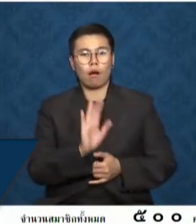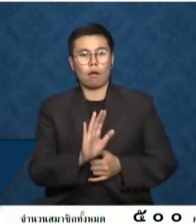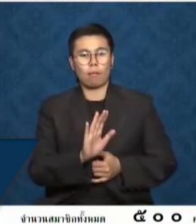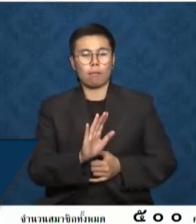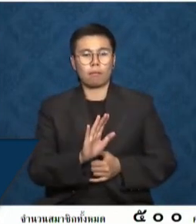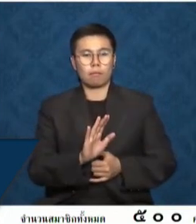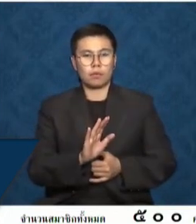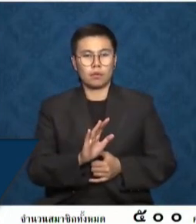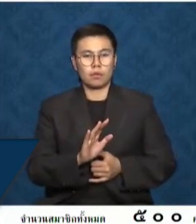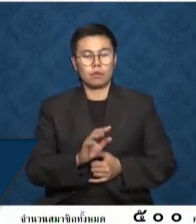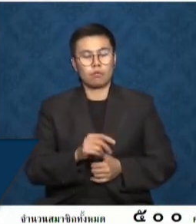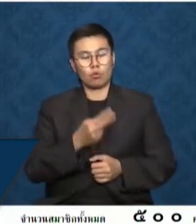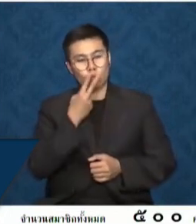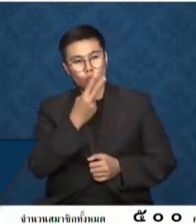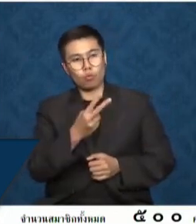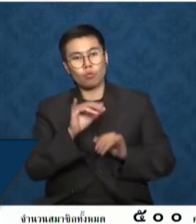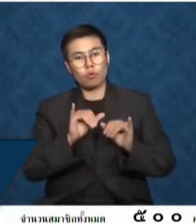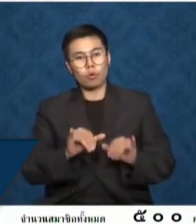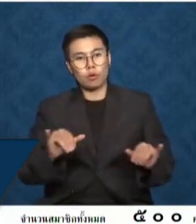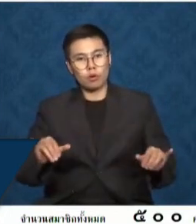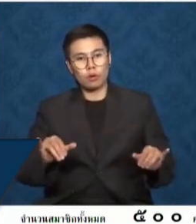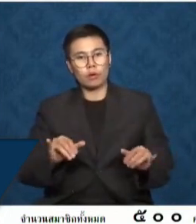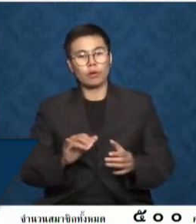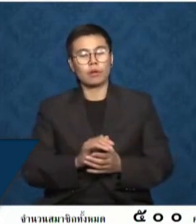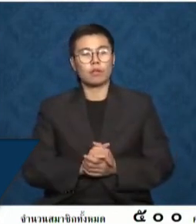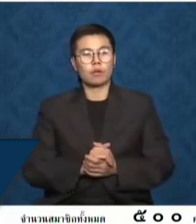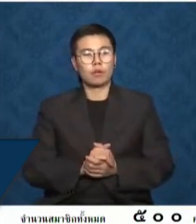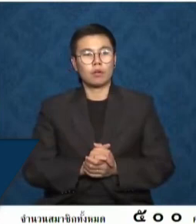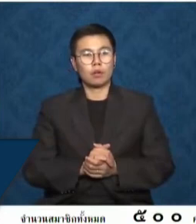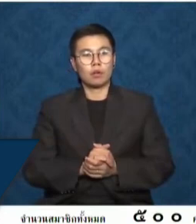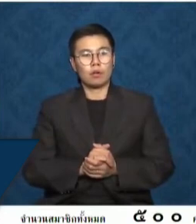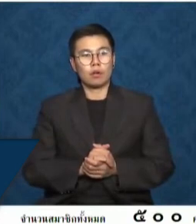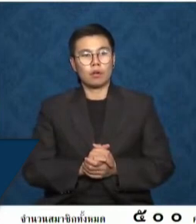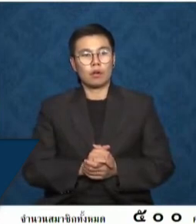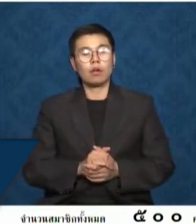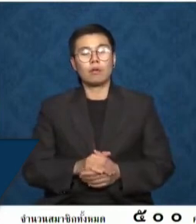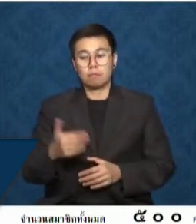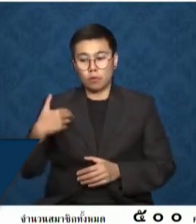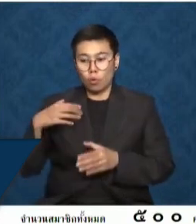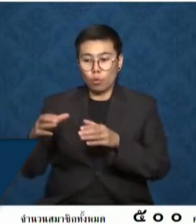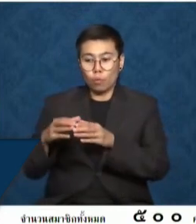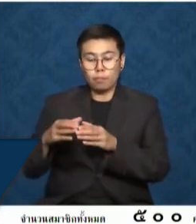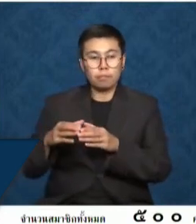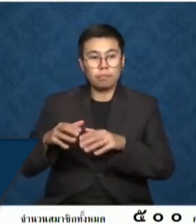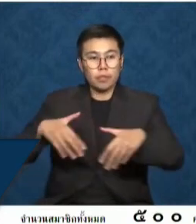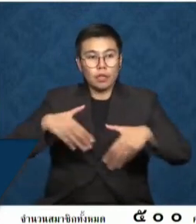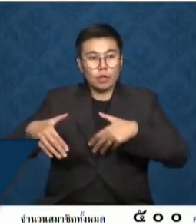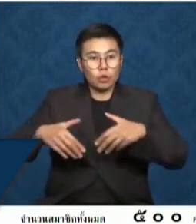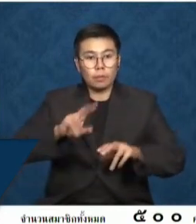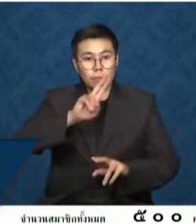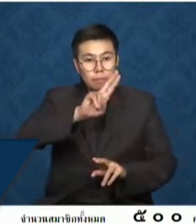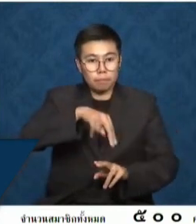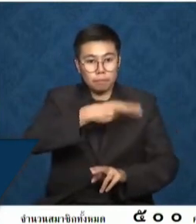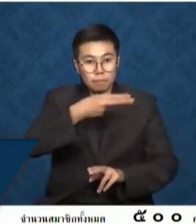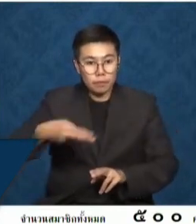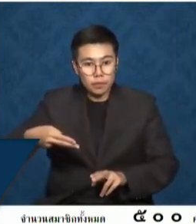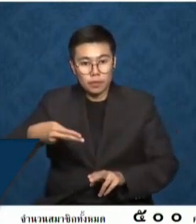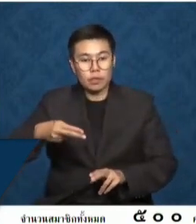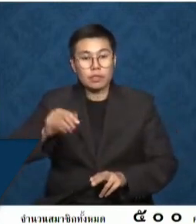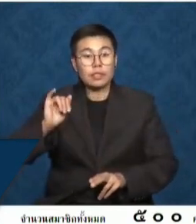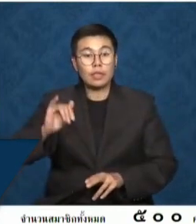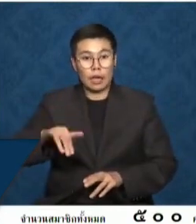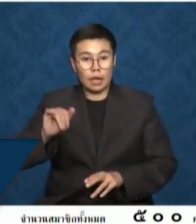วยการเพิกเฉยต่อความรุนแรงเหตุการณ์ของประชาชนส่วนหนึ่งที่พารากอนคือสิ่งที่สังคมเราต้